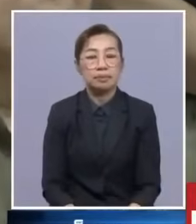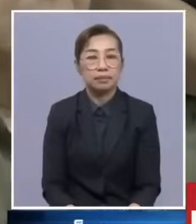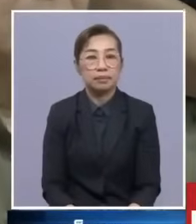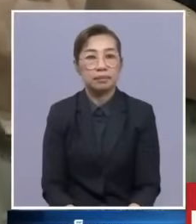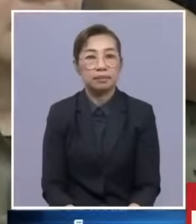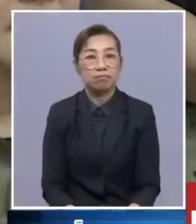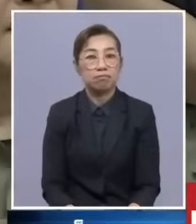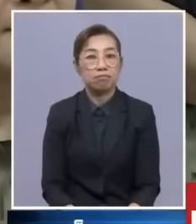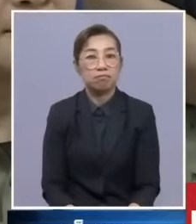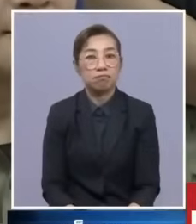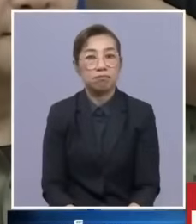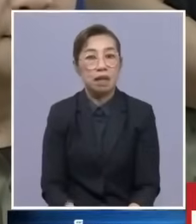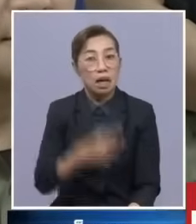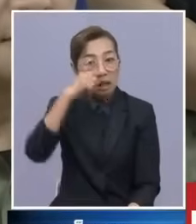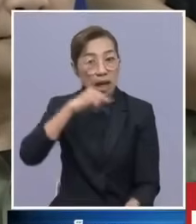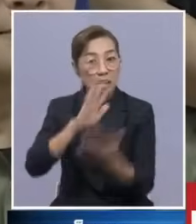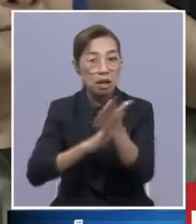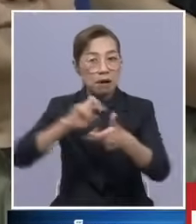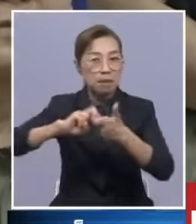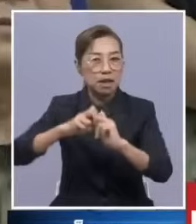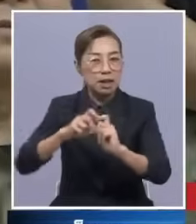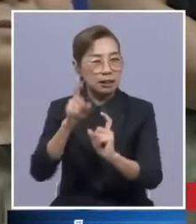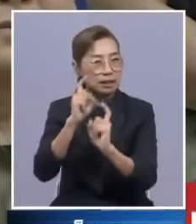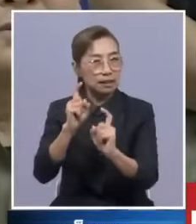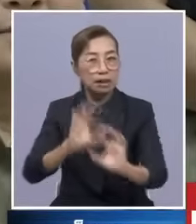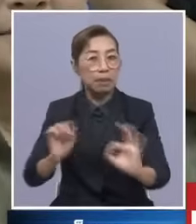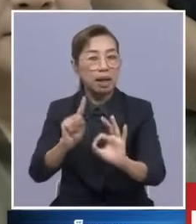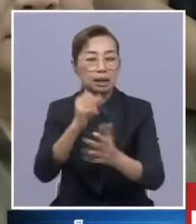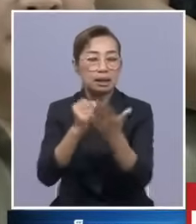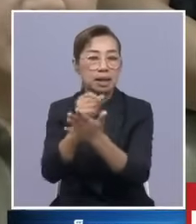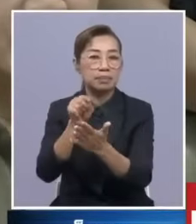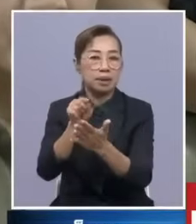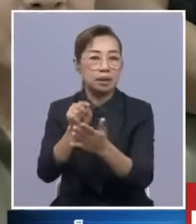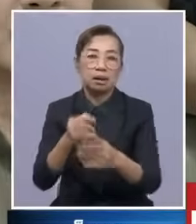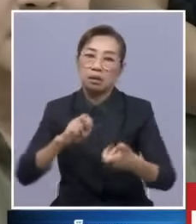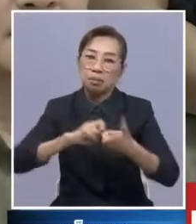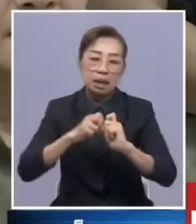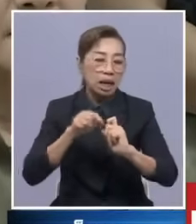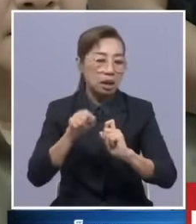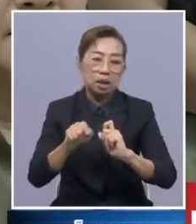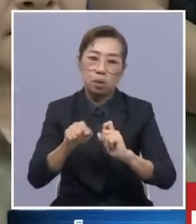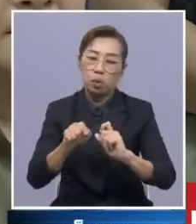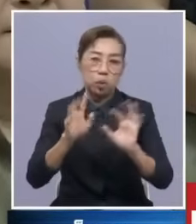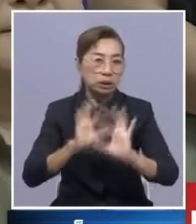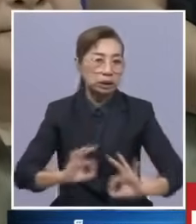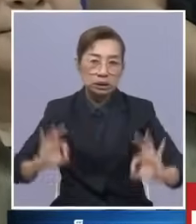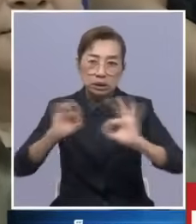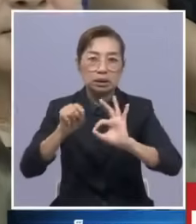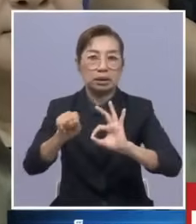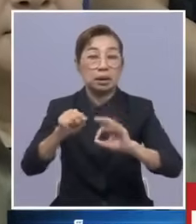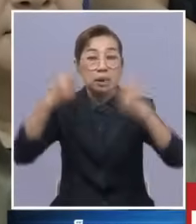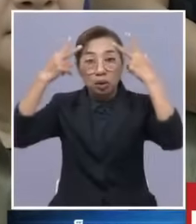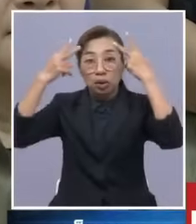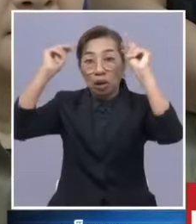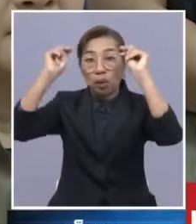ปัญหาภัยร้ายแรงของประเทศก็คือปัญหายาเสพติดเป็นปัญหาหนึ่งซึ่งเป็นปัญหาใหญ่นะครับท่านน